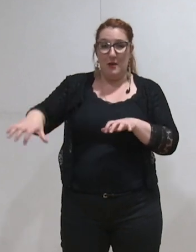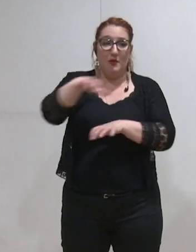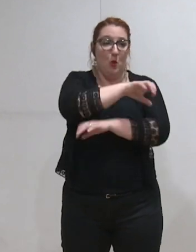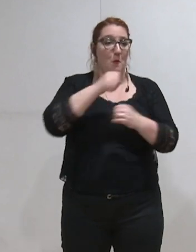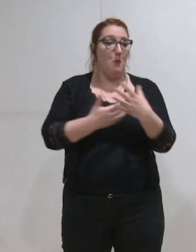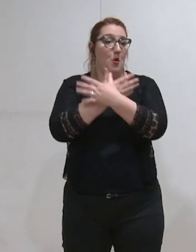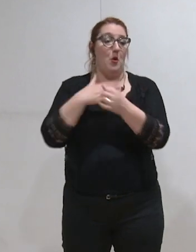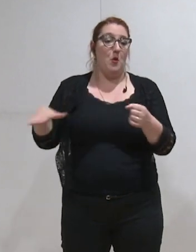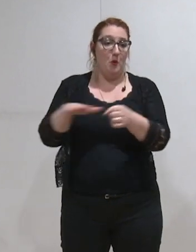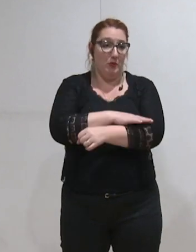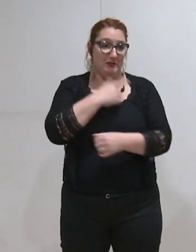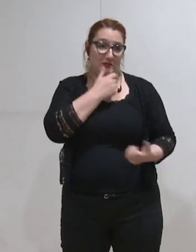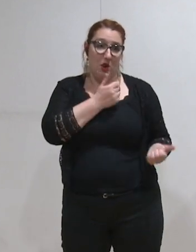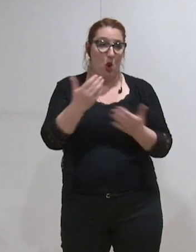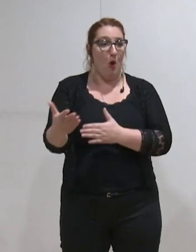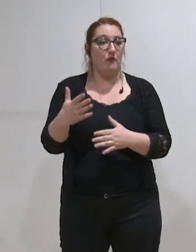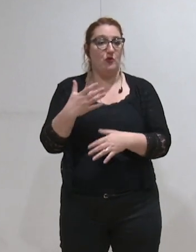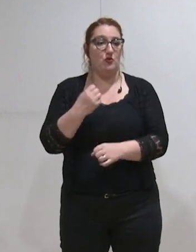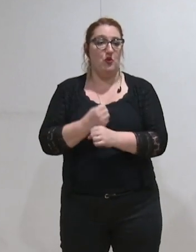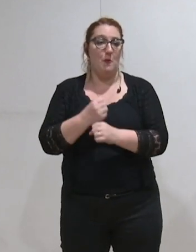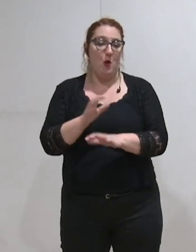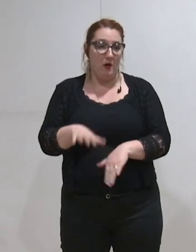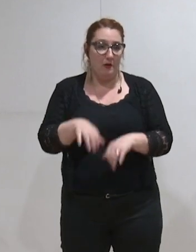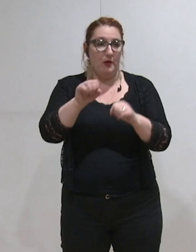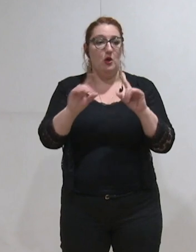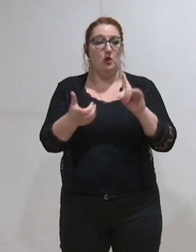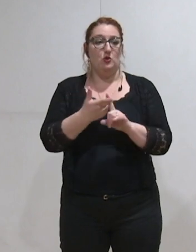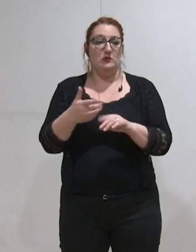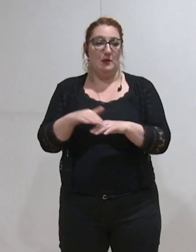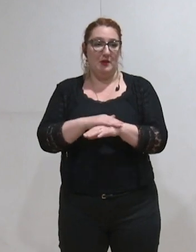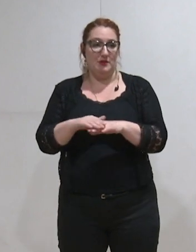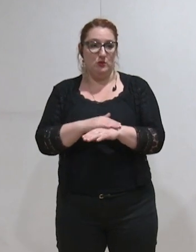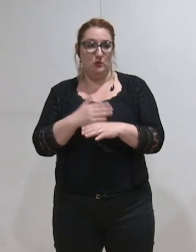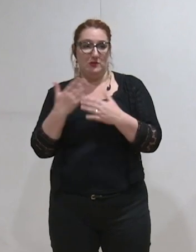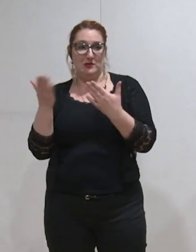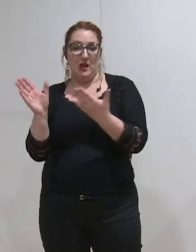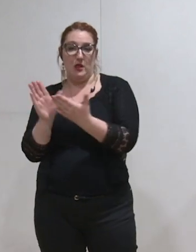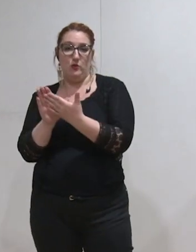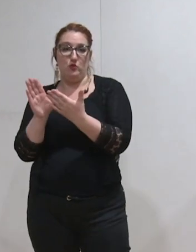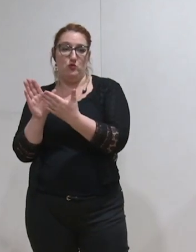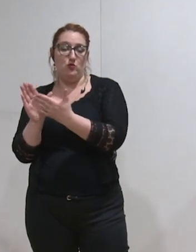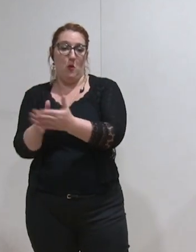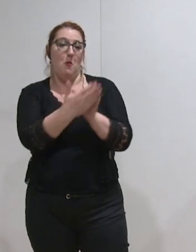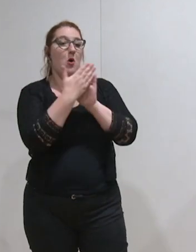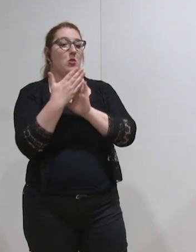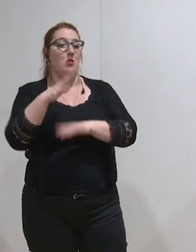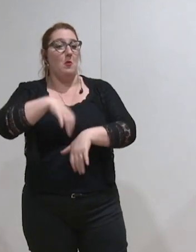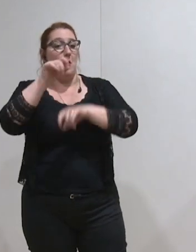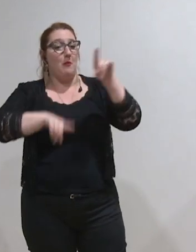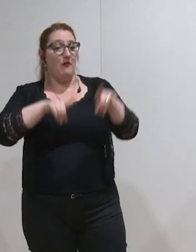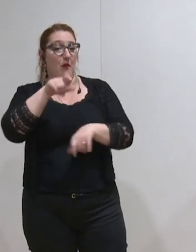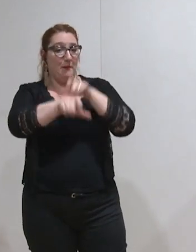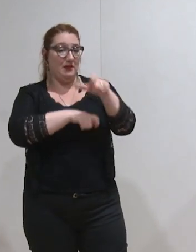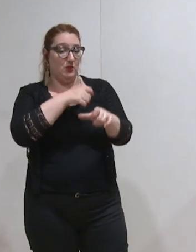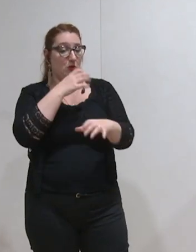donc ça c'est au niveau de l'offre d'emploi la deuxième raison c'est au niveau de la la demande d'emploi les les les on peut avoir des personnes qui habitent Grenoble et puis qui cherche